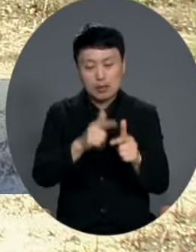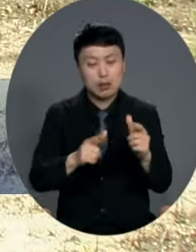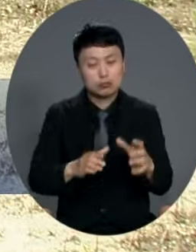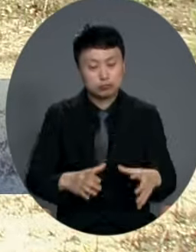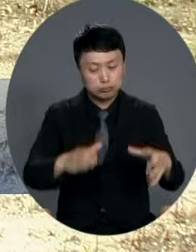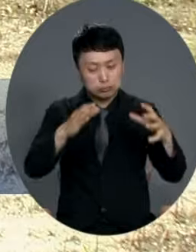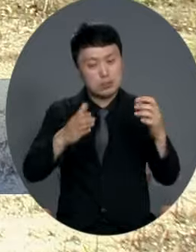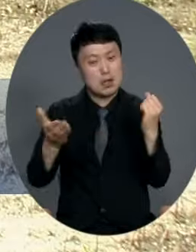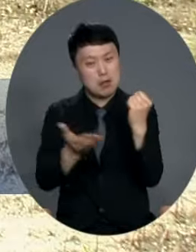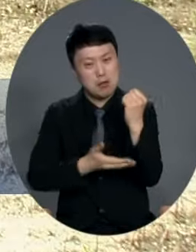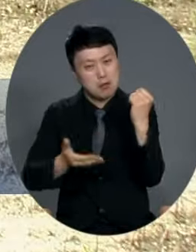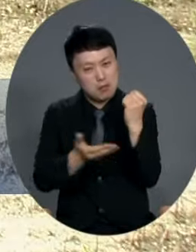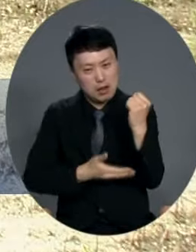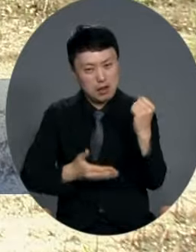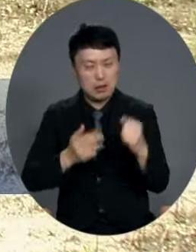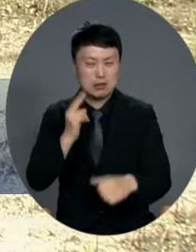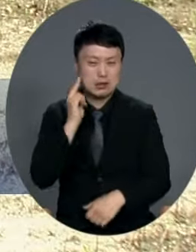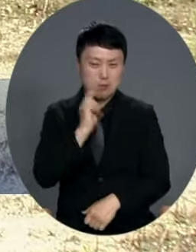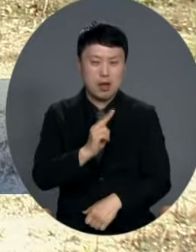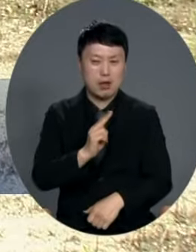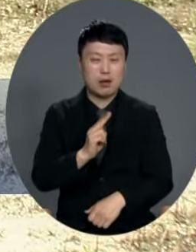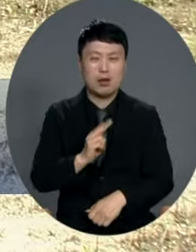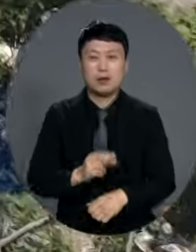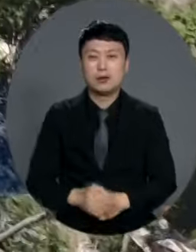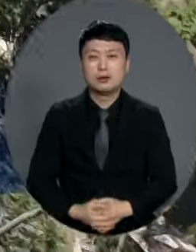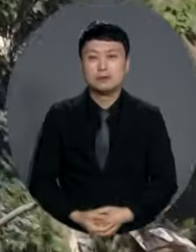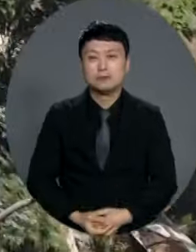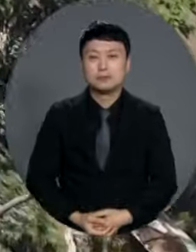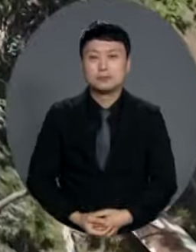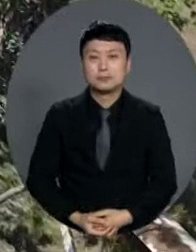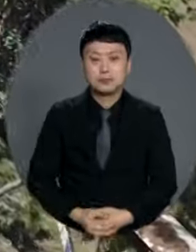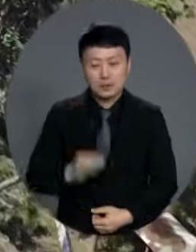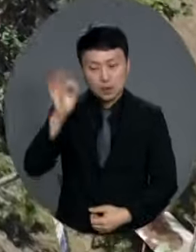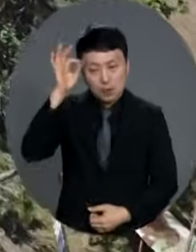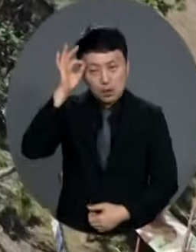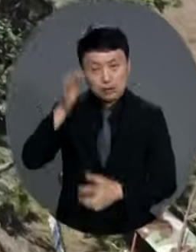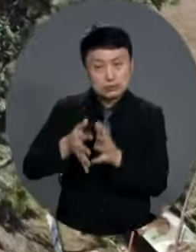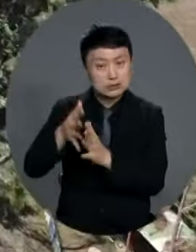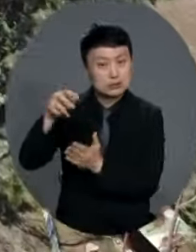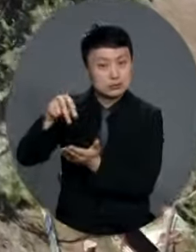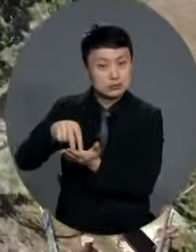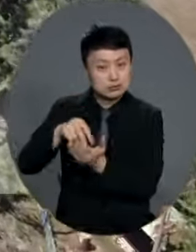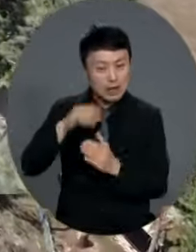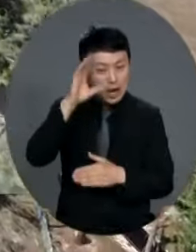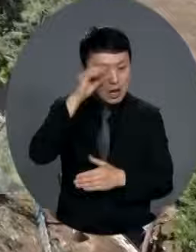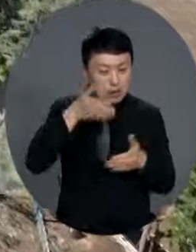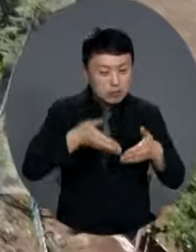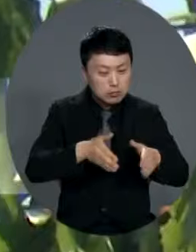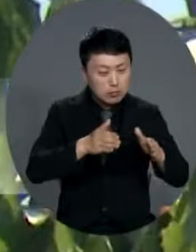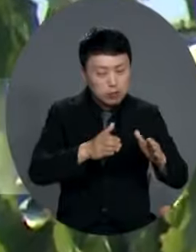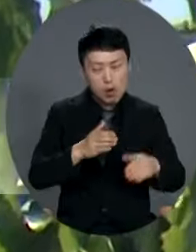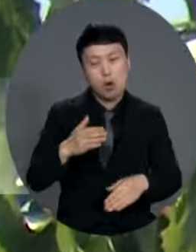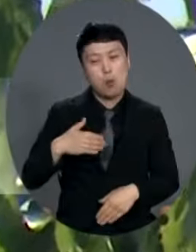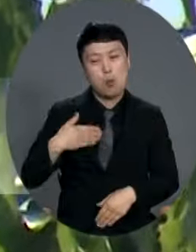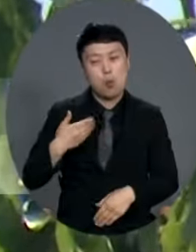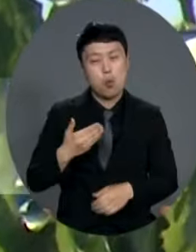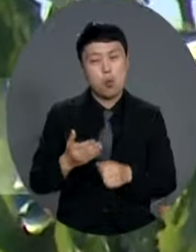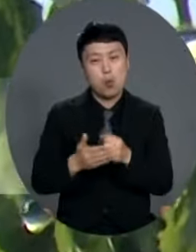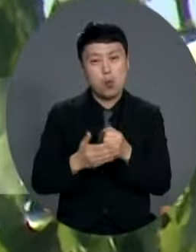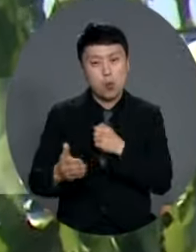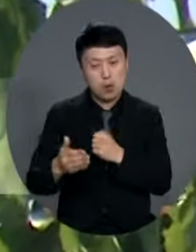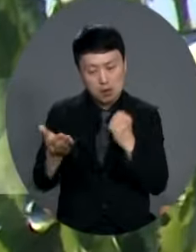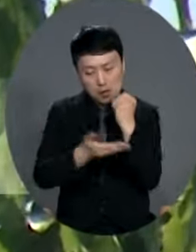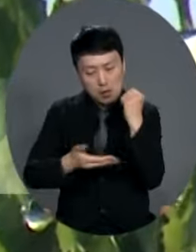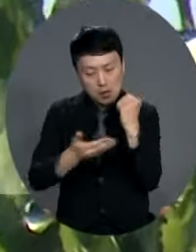건 너무 잔인하고 무모하다고 생각합니다. 포항시는 번식을 미처 고려하지 못했다며 벌채 작업을